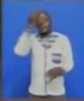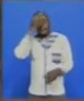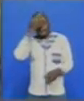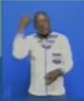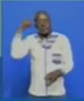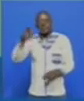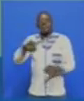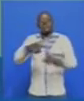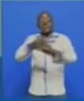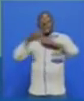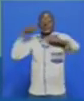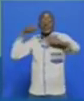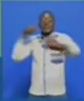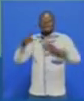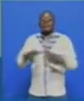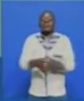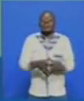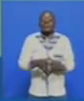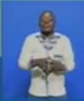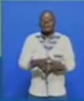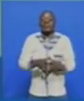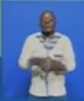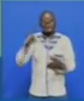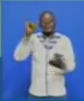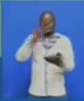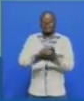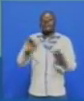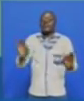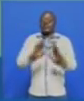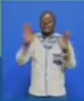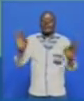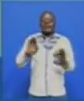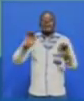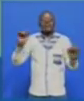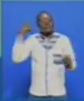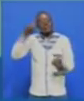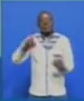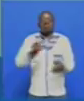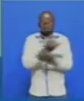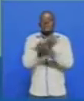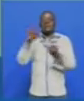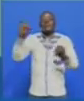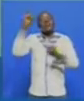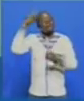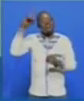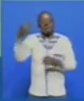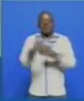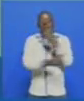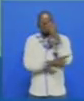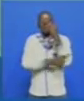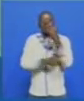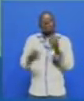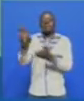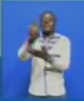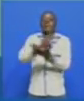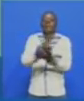bout. Et à l'occasion des festivités de la fête de l'indépendance à Gawa, nous poursuivons la série de reportages sur